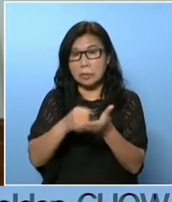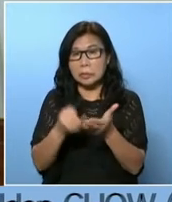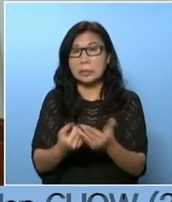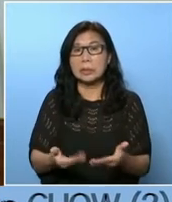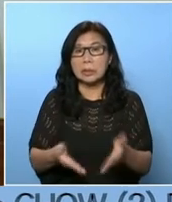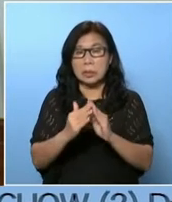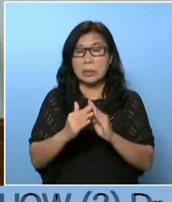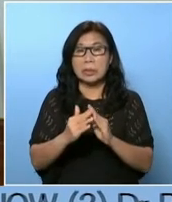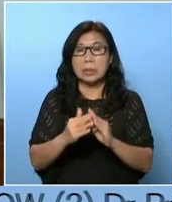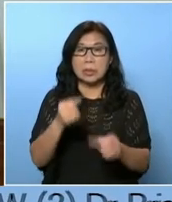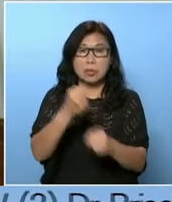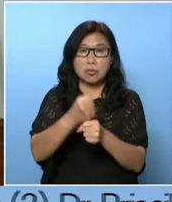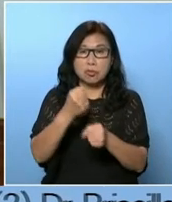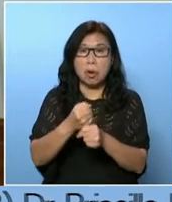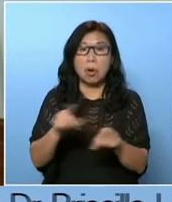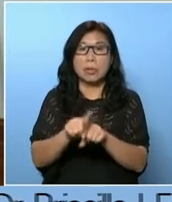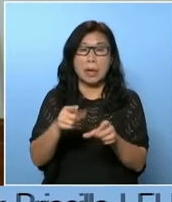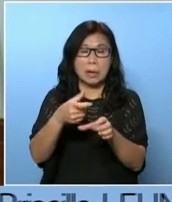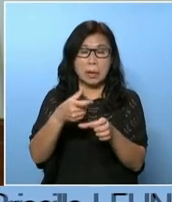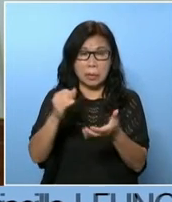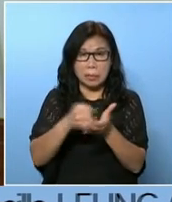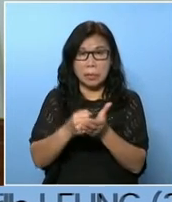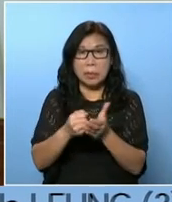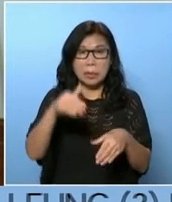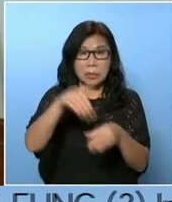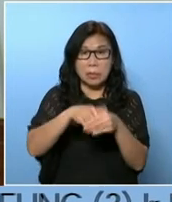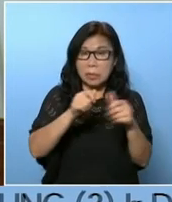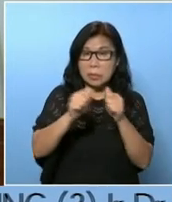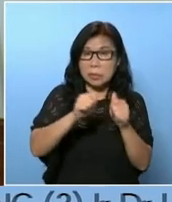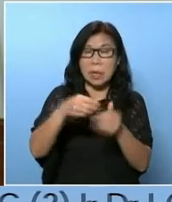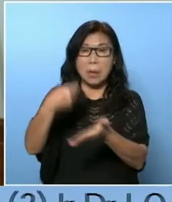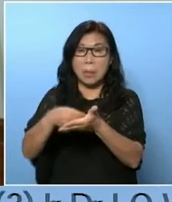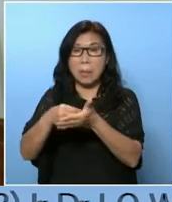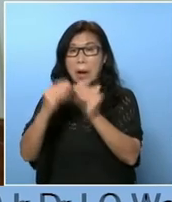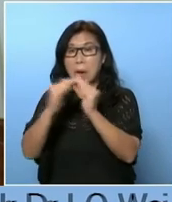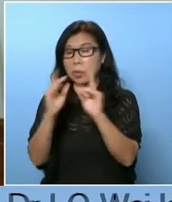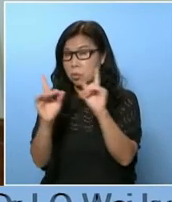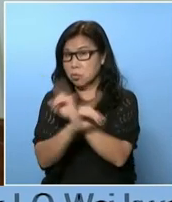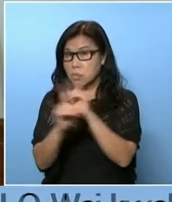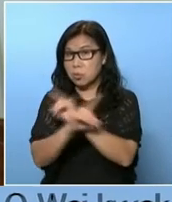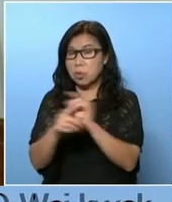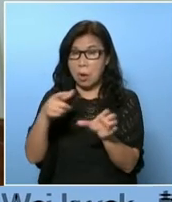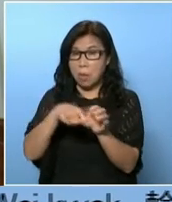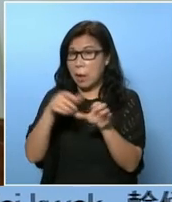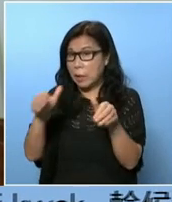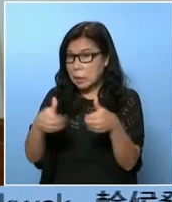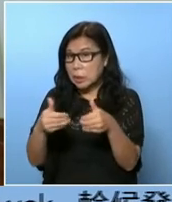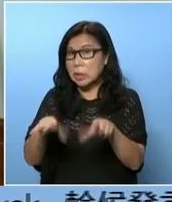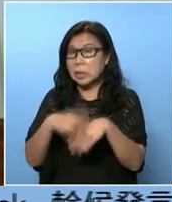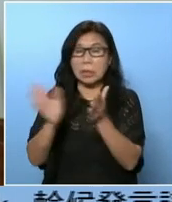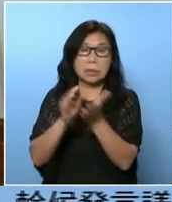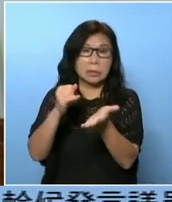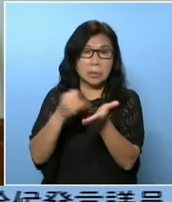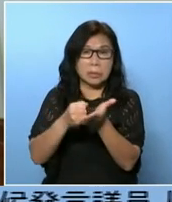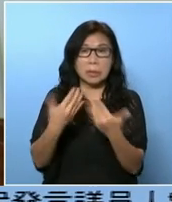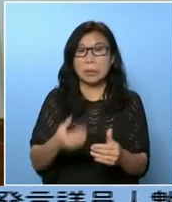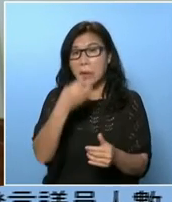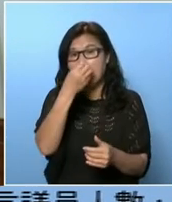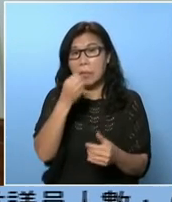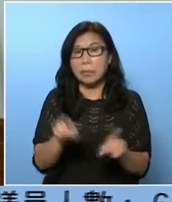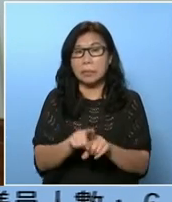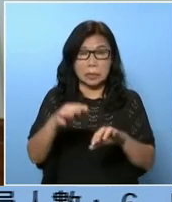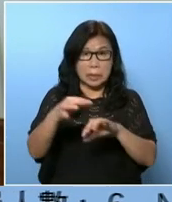立資產增值稅，在證券市場和物業轉讓獲利的徵稅。事實上，香